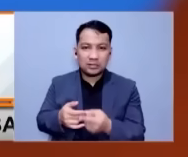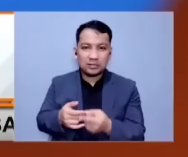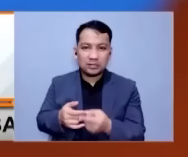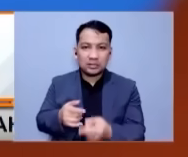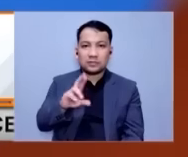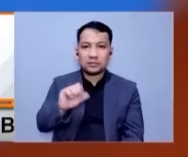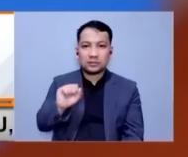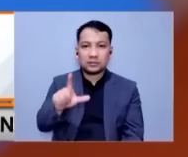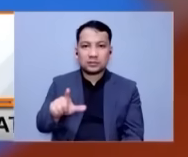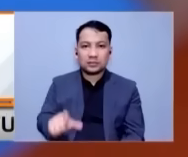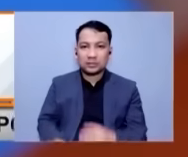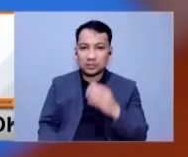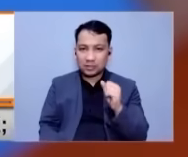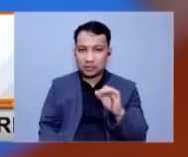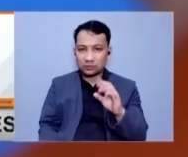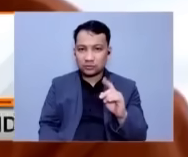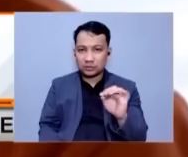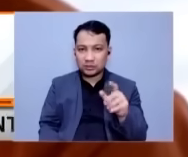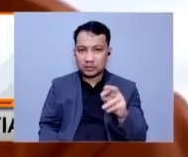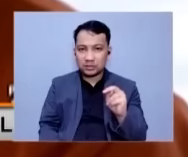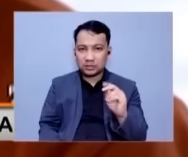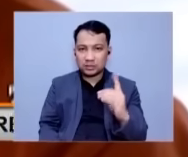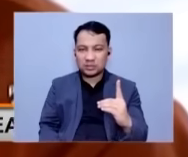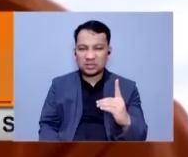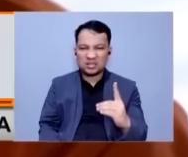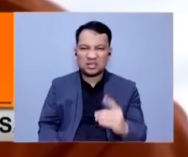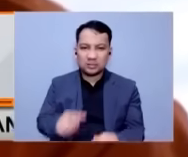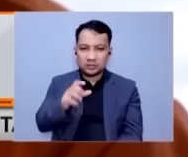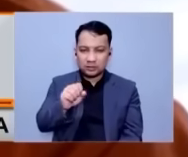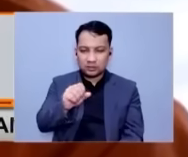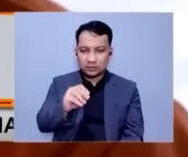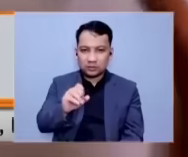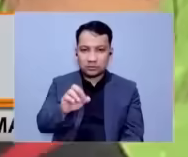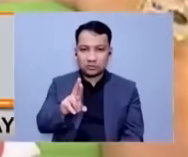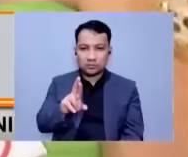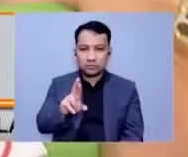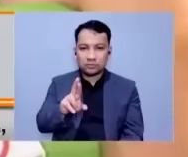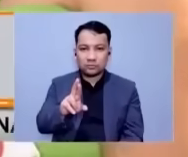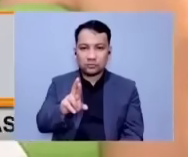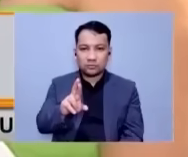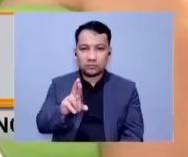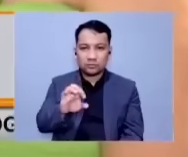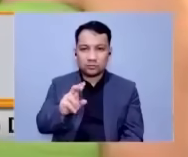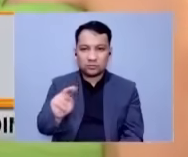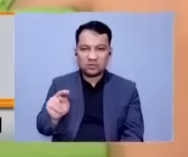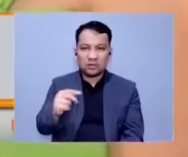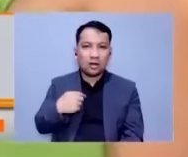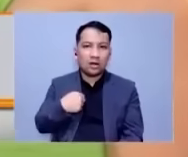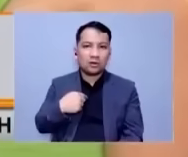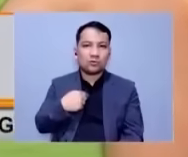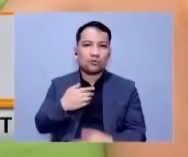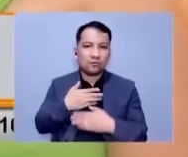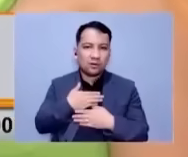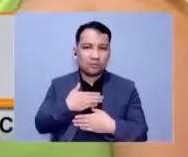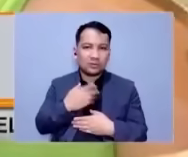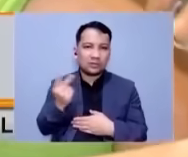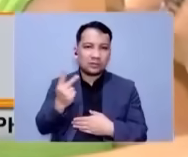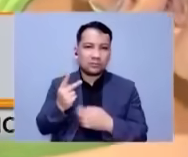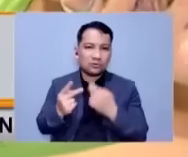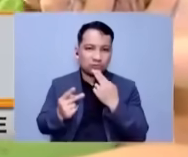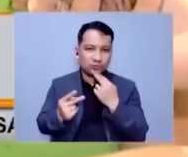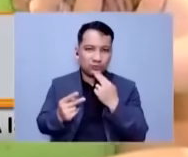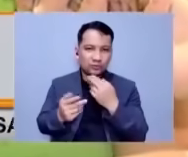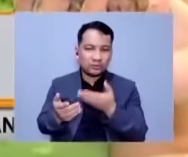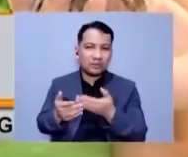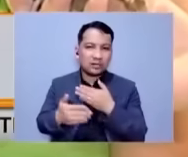at Anthony Jennings, ang Snoreen. I myself am a fan of Snoreen. Ako rin. Ang cute nila. We are honestly so happy